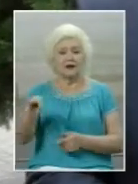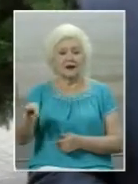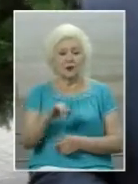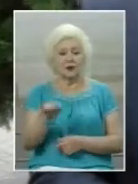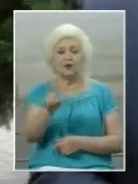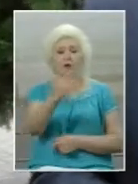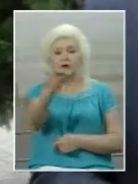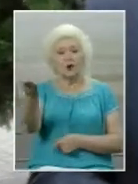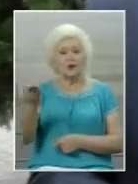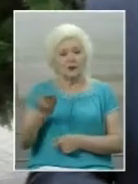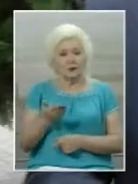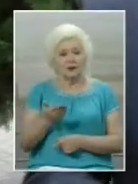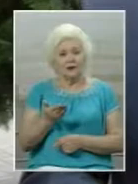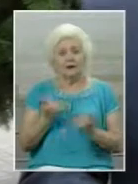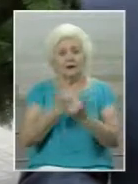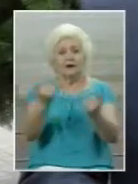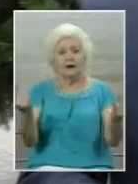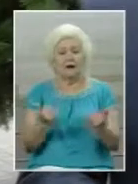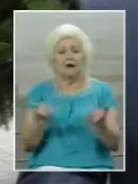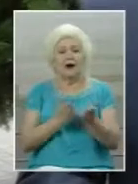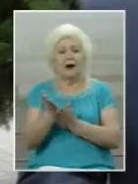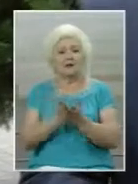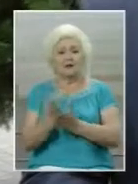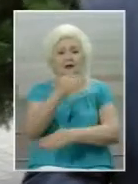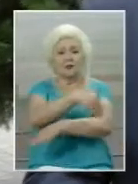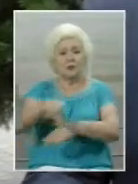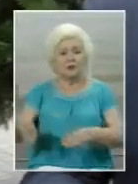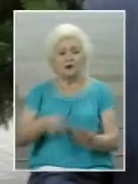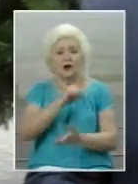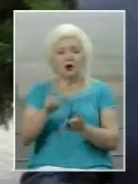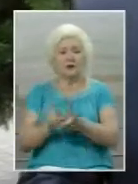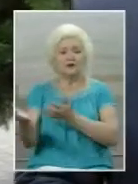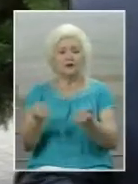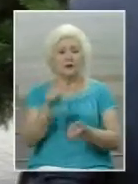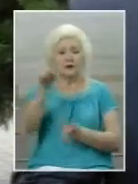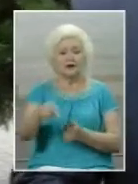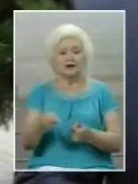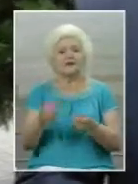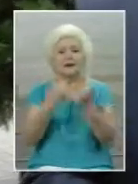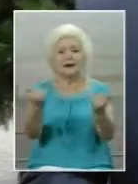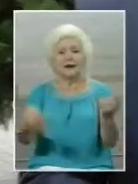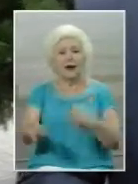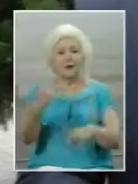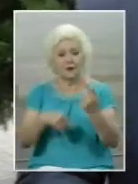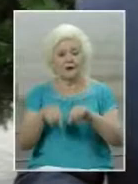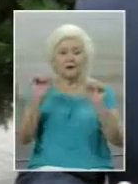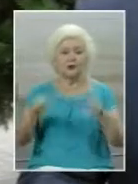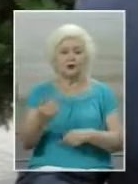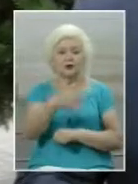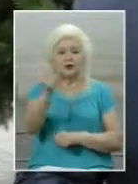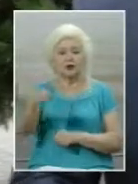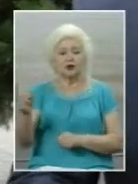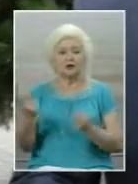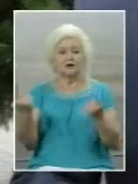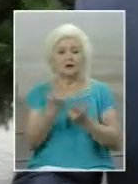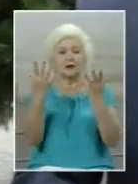тому що вони для перетину адміністративної межі мають отримати здесь анкету для повернення, тому важливо, щоб громадяни в один